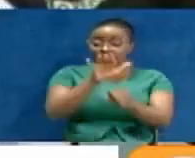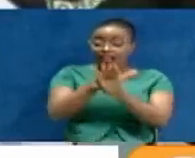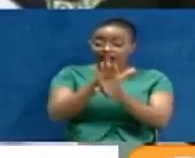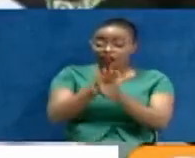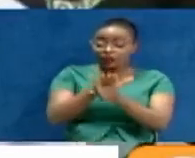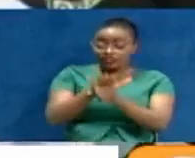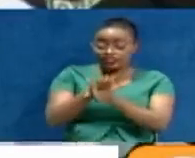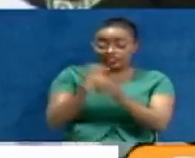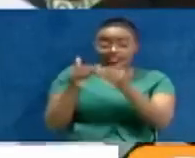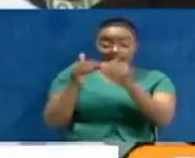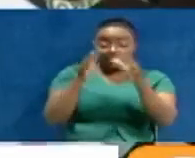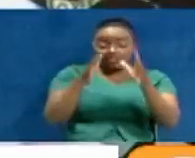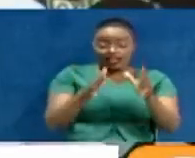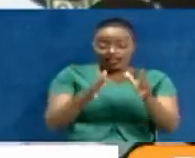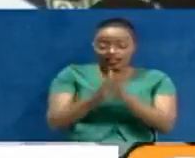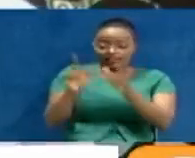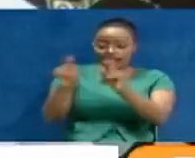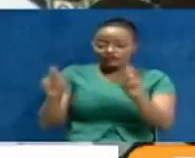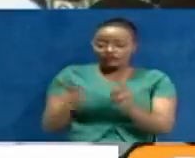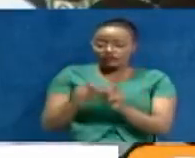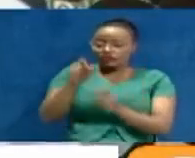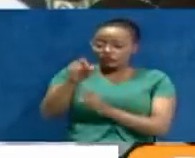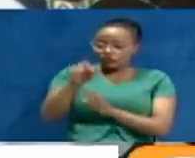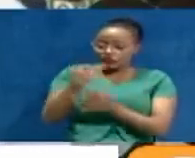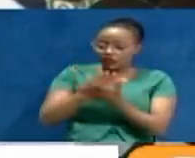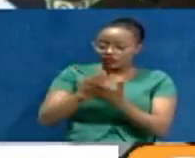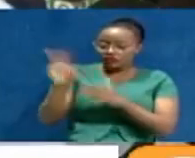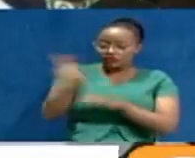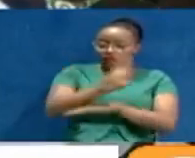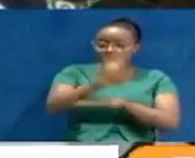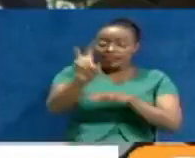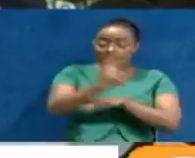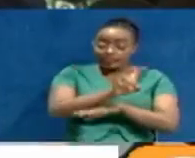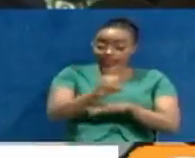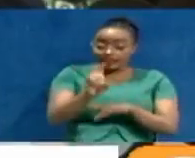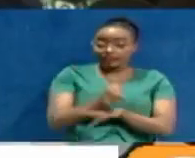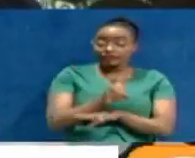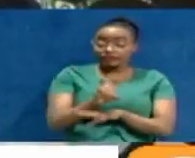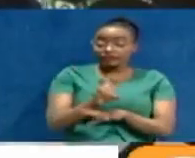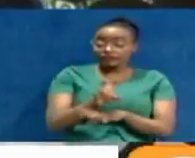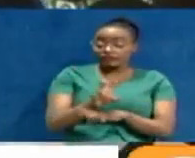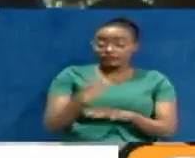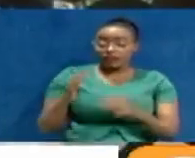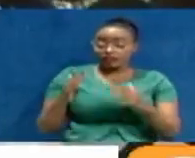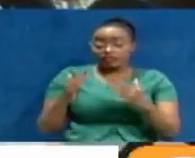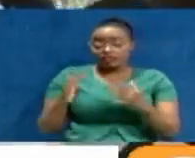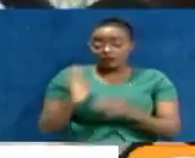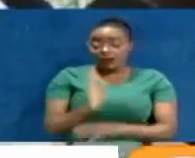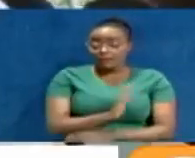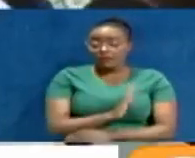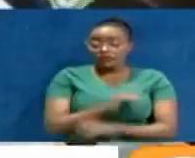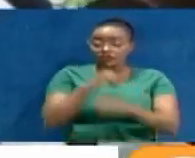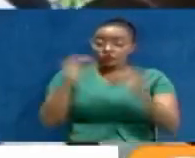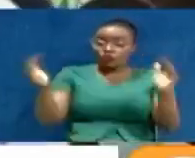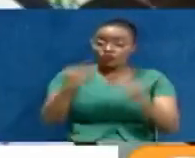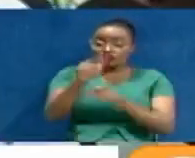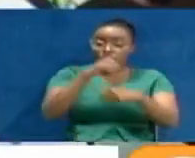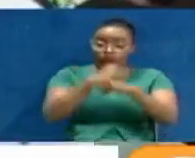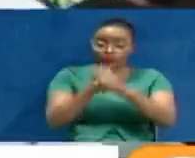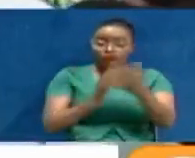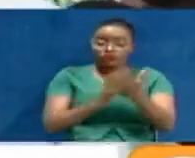Majority leader and your team, you are the primary oversight machine. We encourage you to make